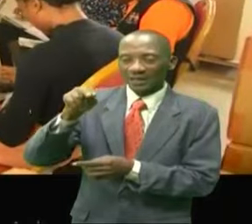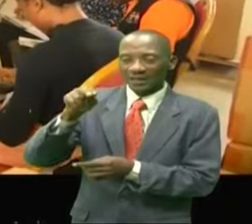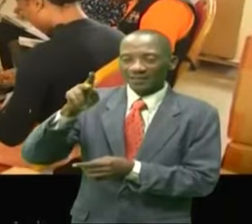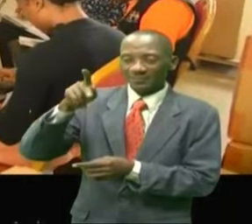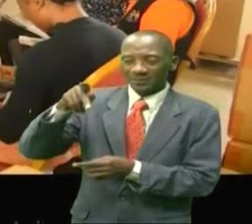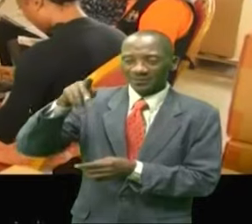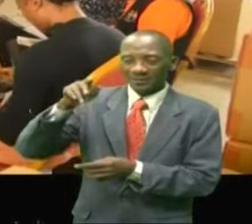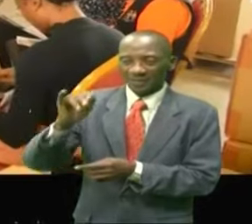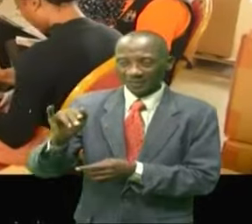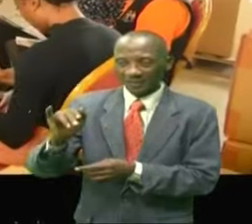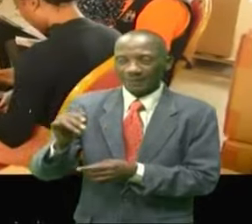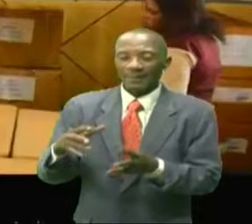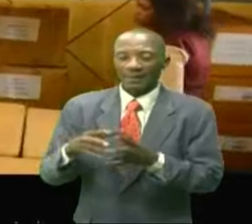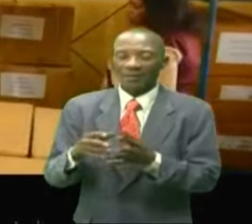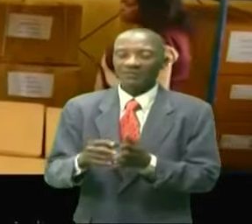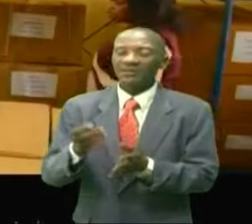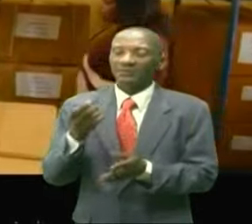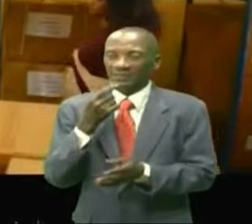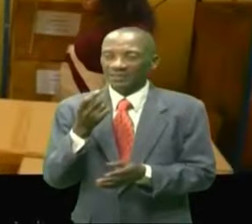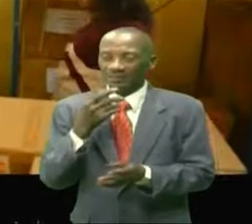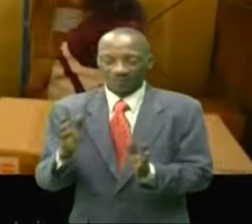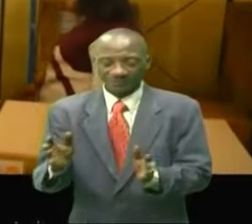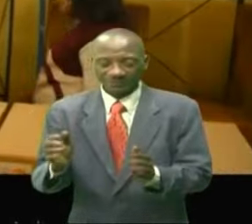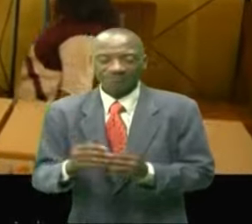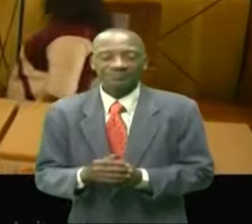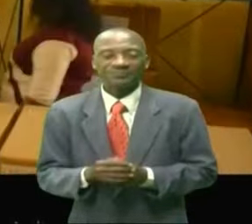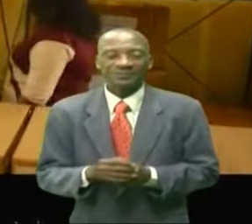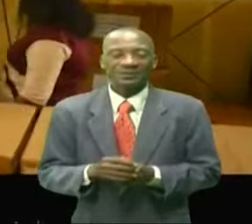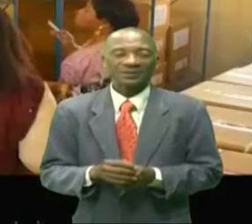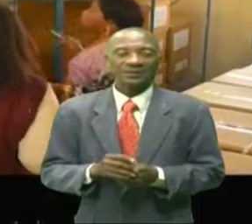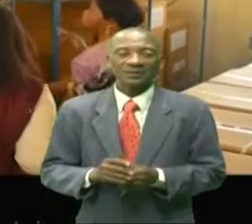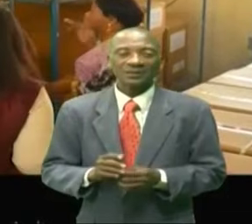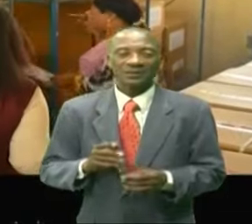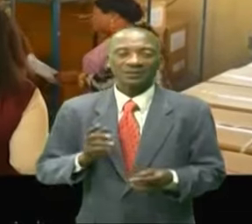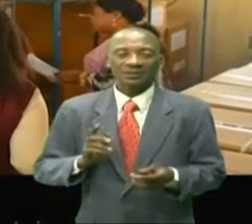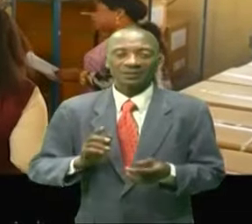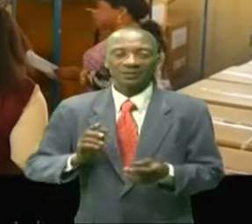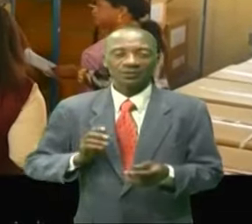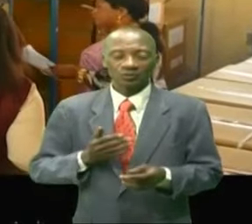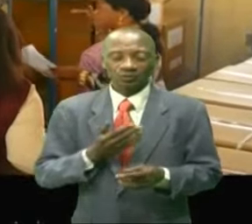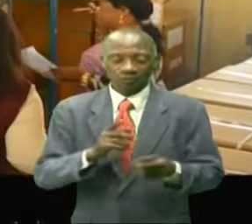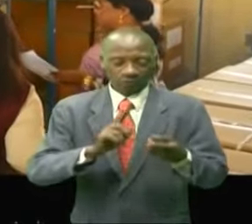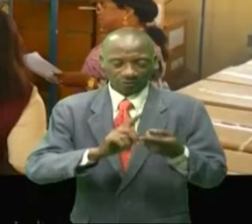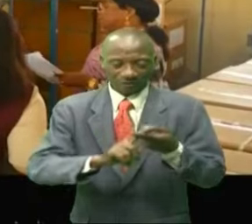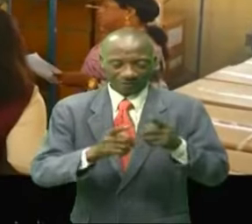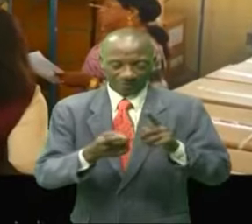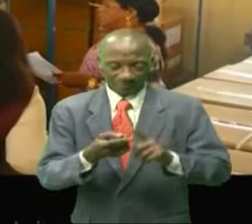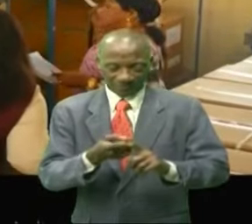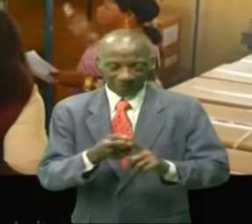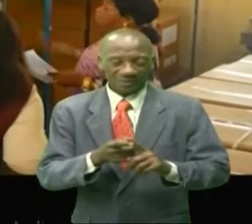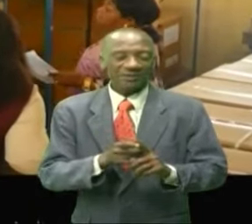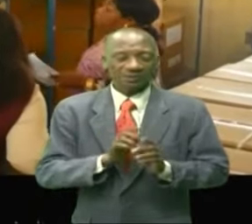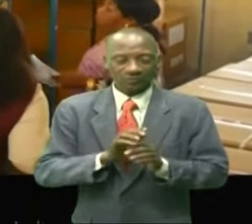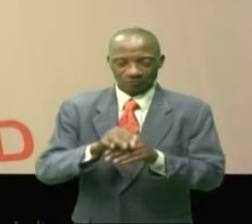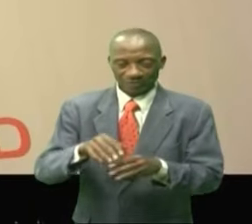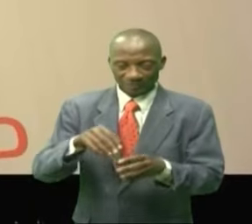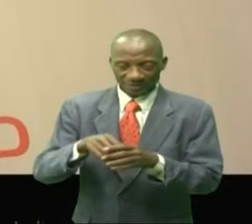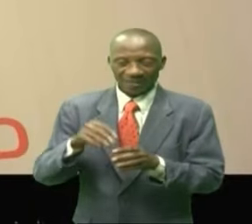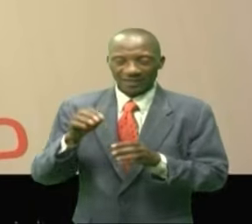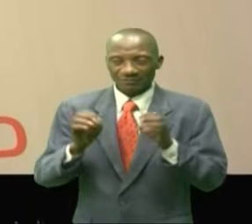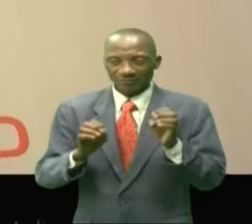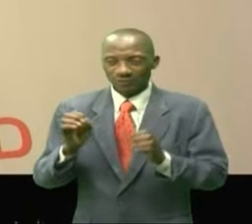des produits contraceptifs. Deux partenaires de mise en œuvre ont été inclus dans cette évaluation,